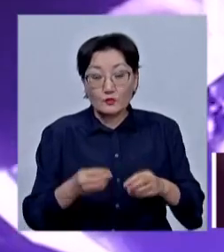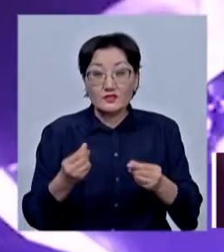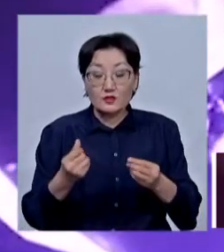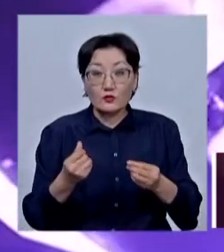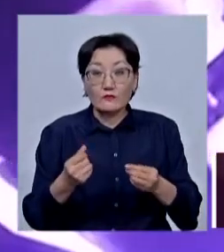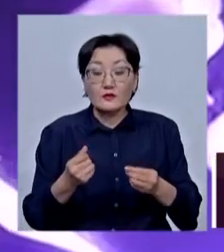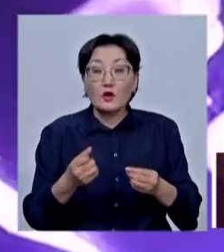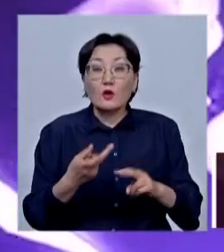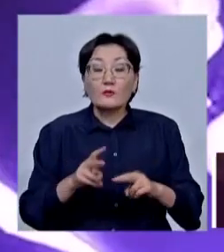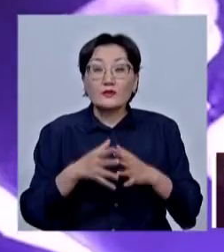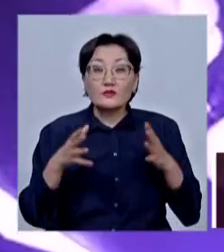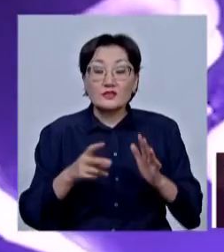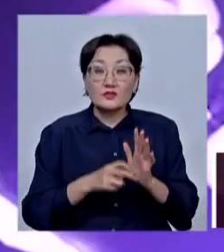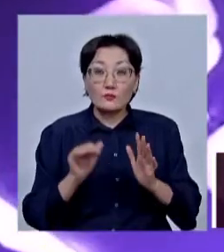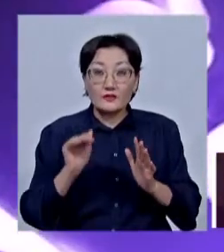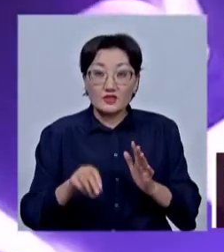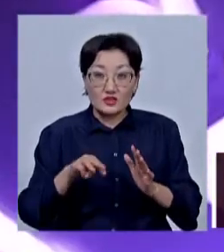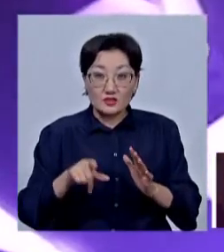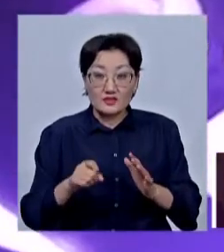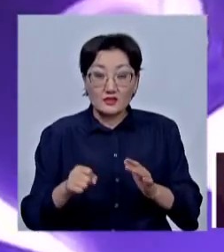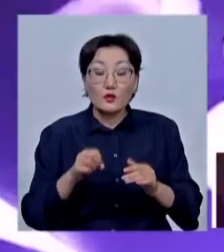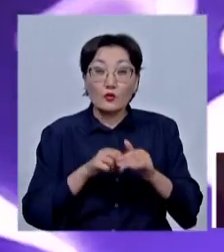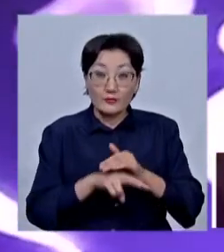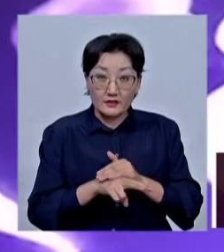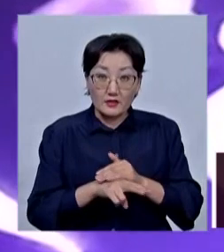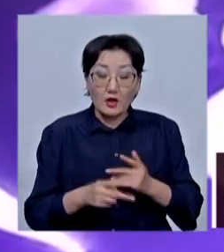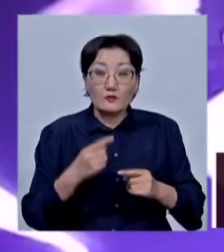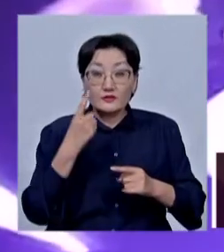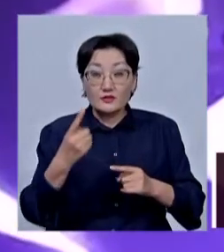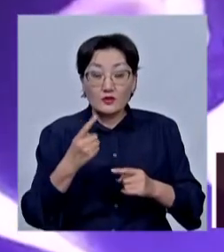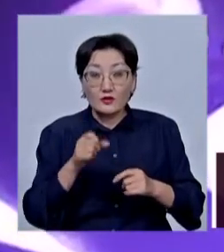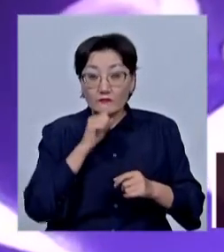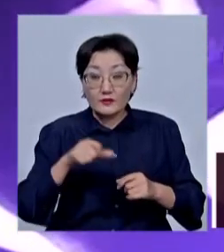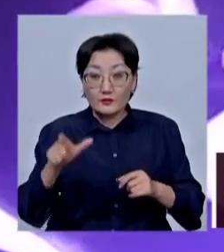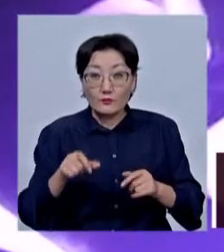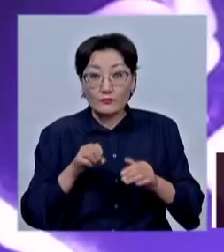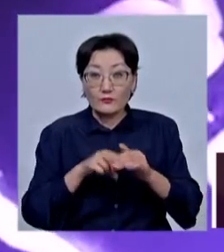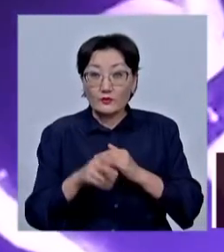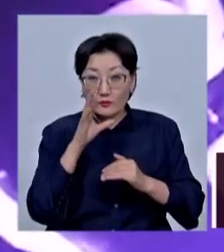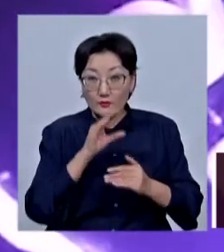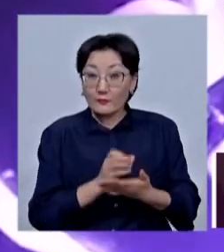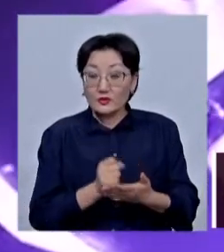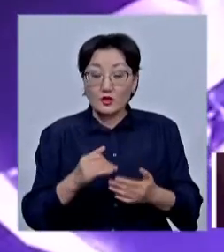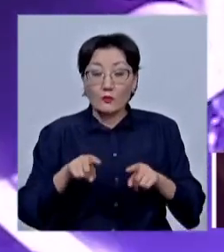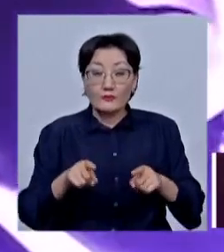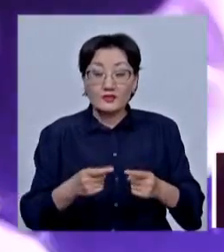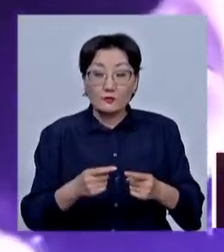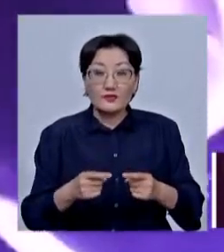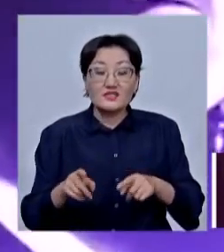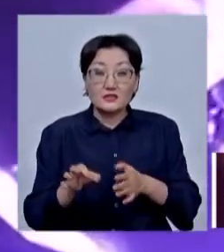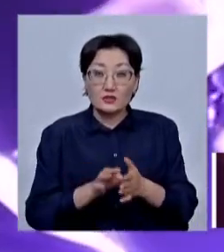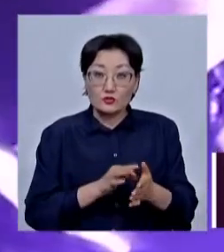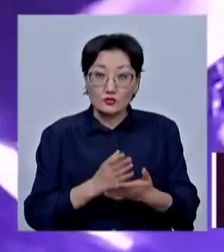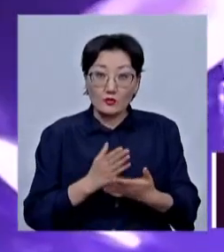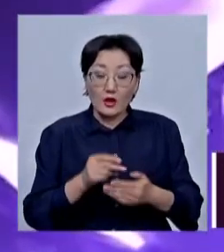денежную выручку. Больше 700 тысяч тенге и скрываются. Но далеко злоумышленникам уйти не удалось. Их задержали по горячим